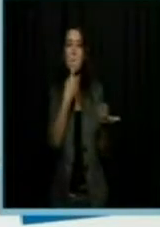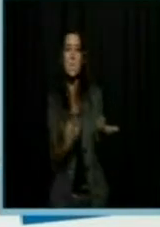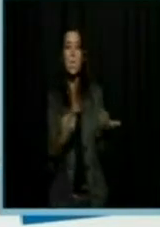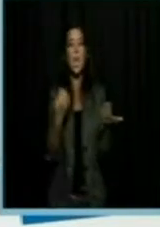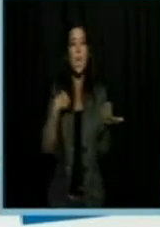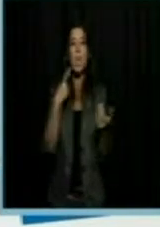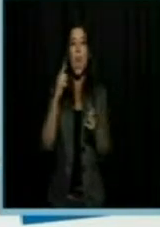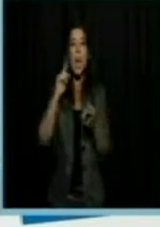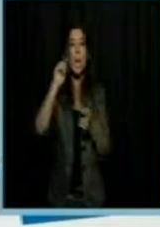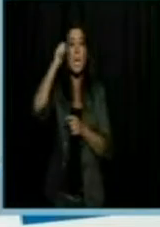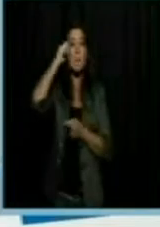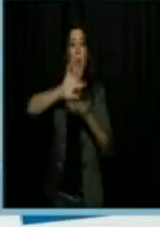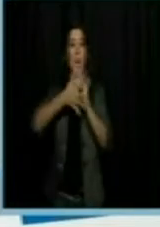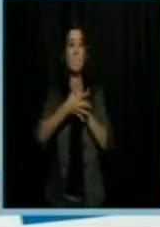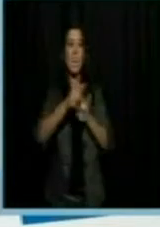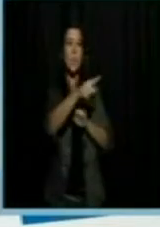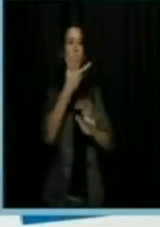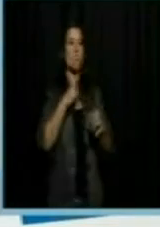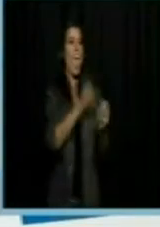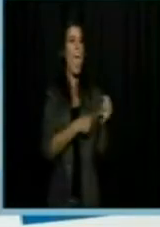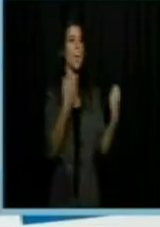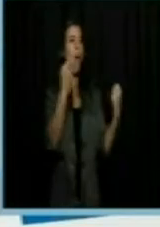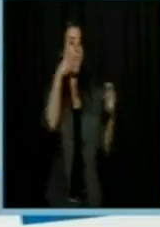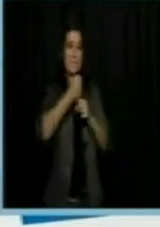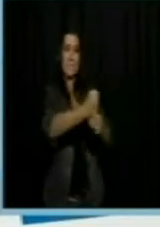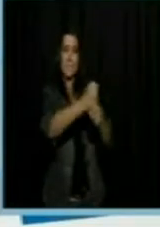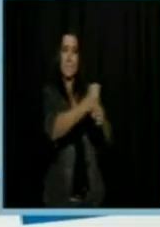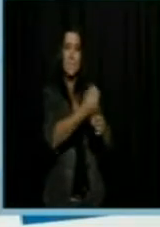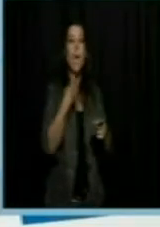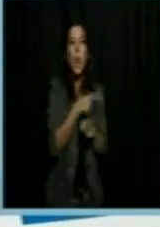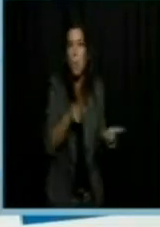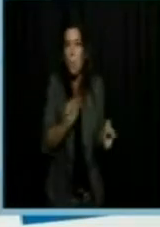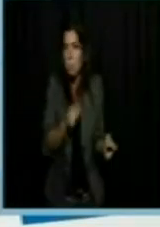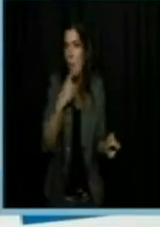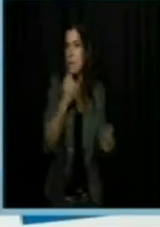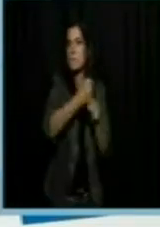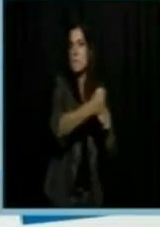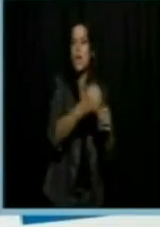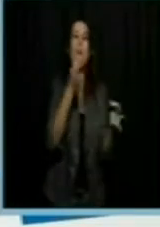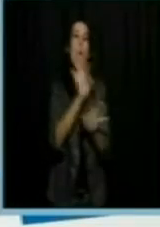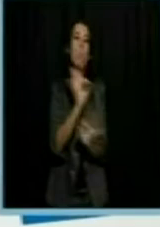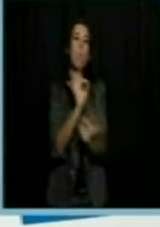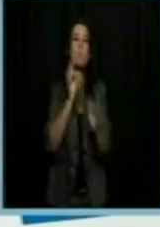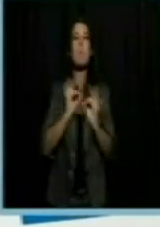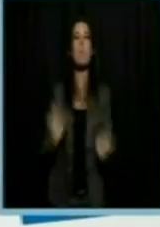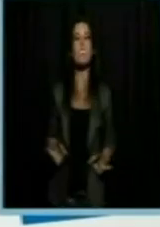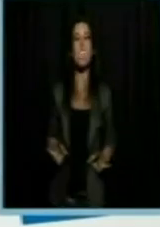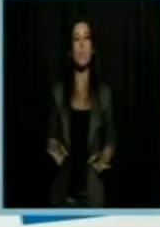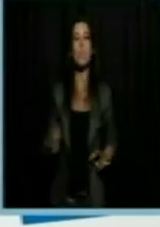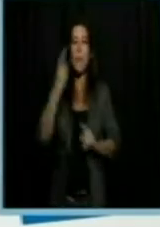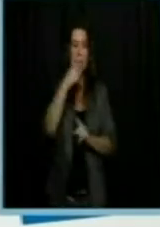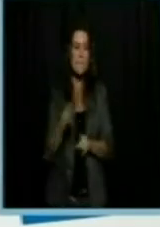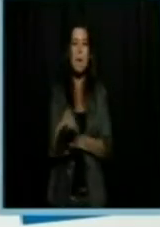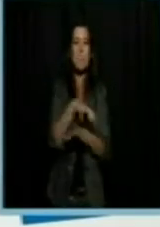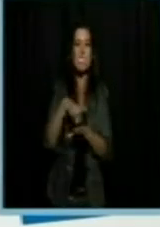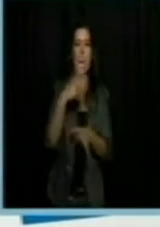delegare a degli eroi, a degli eletti, a delle persone che nella magistratura, come Giovanni Falcone, Paolo